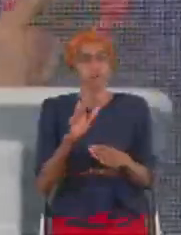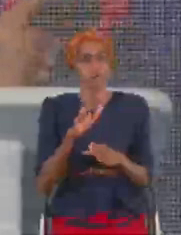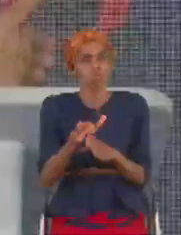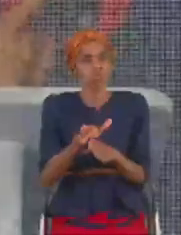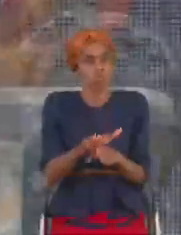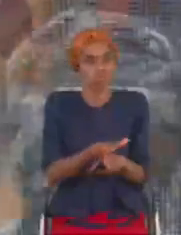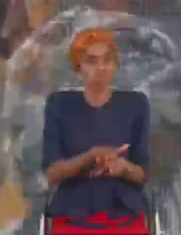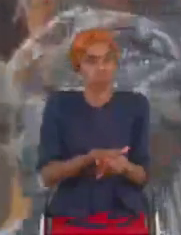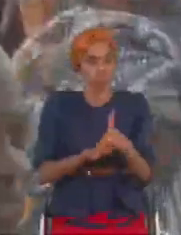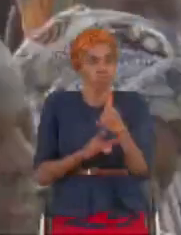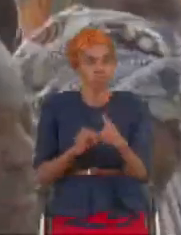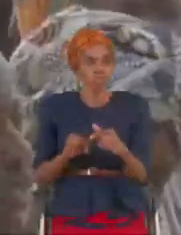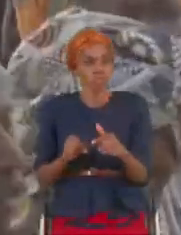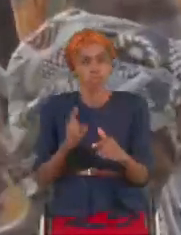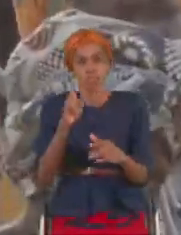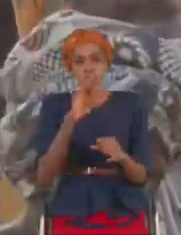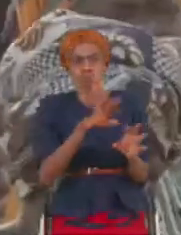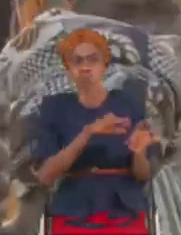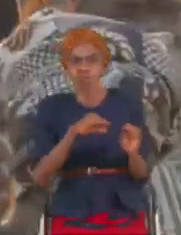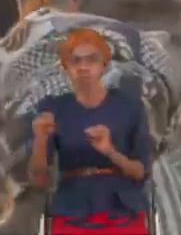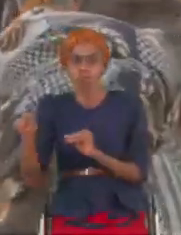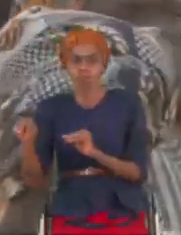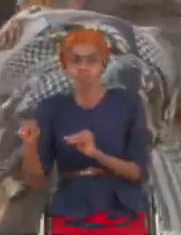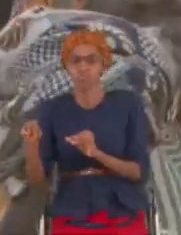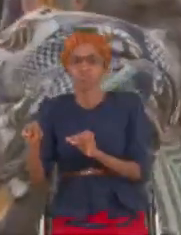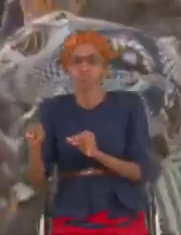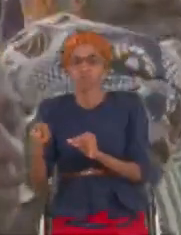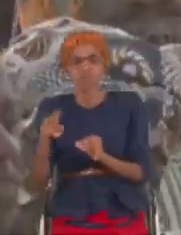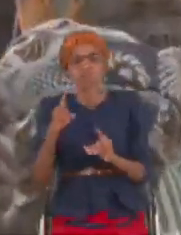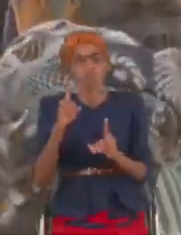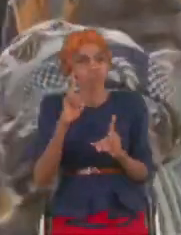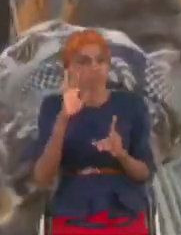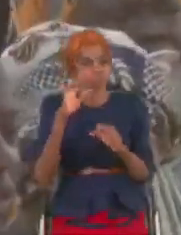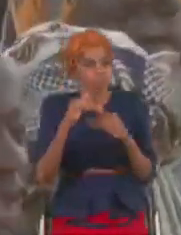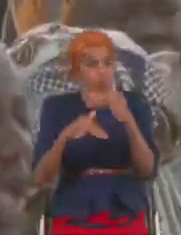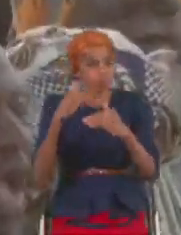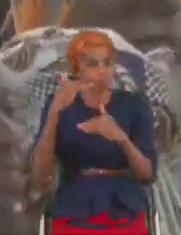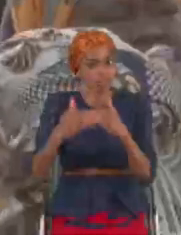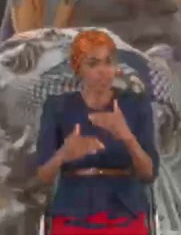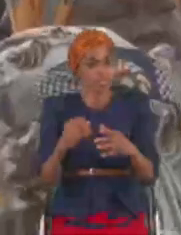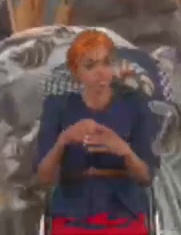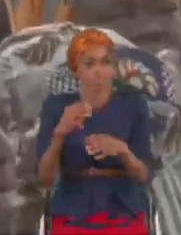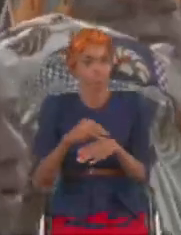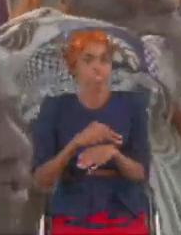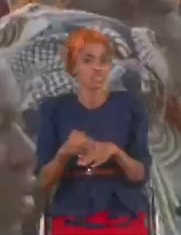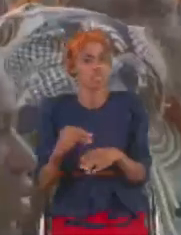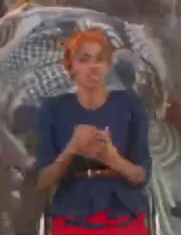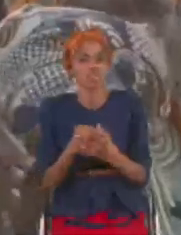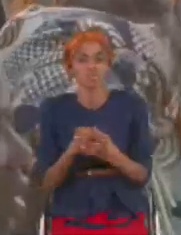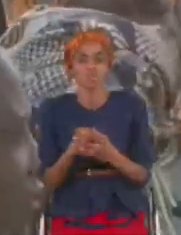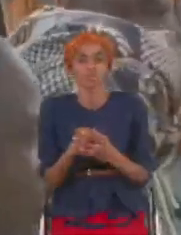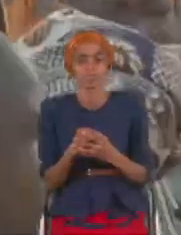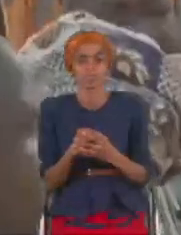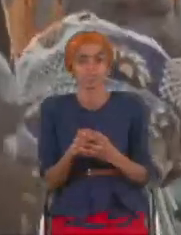ralentir dans mouvement de progrès dans leurs ministères